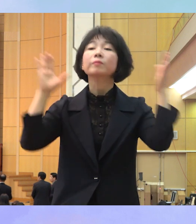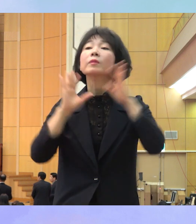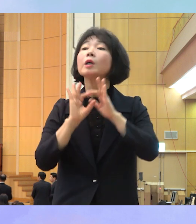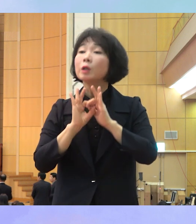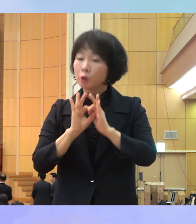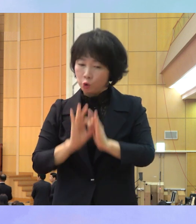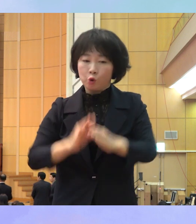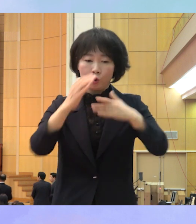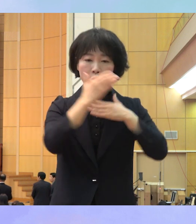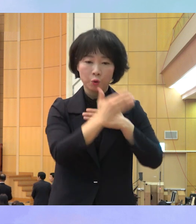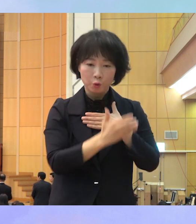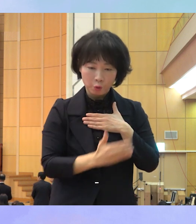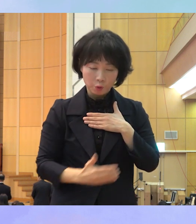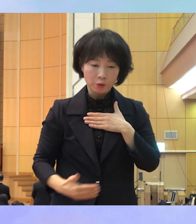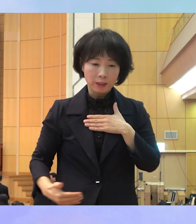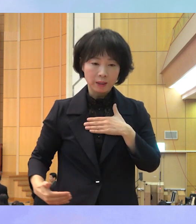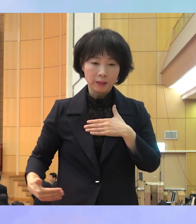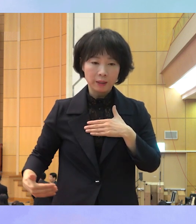깨뜨리신